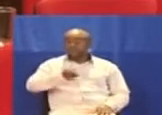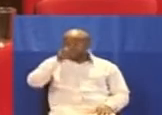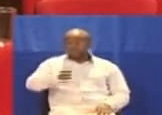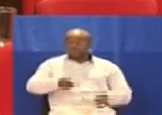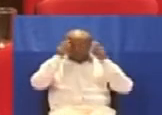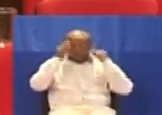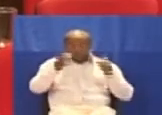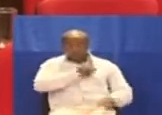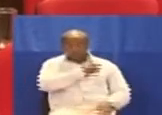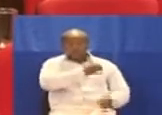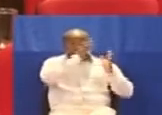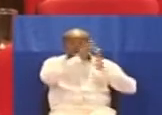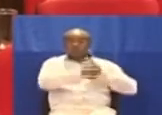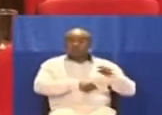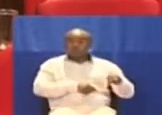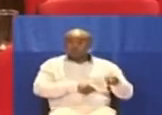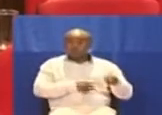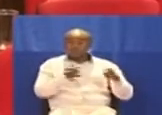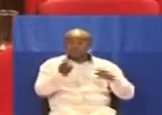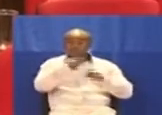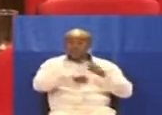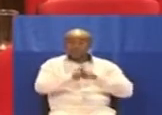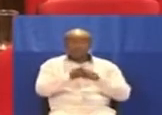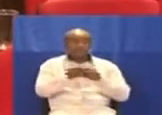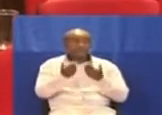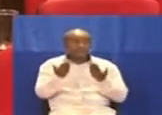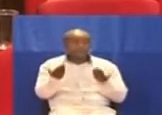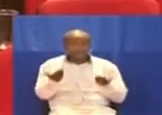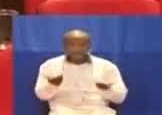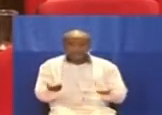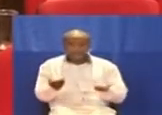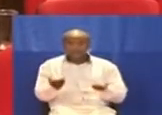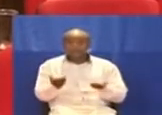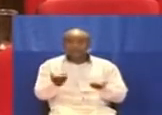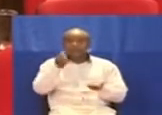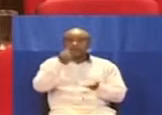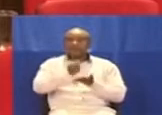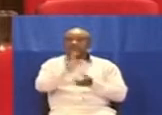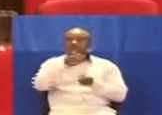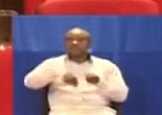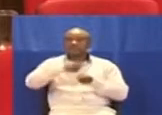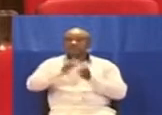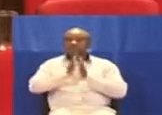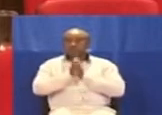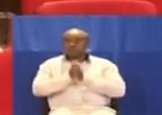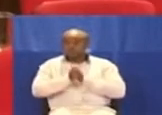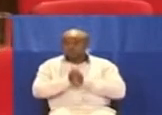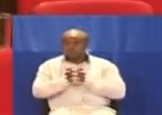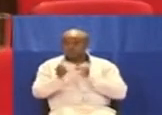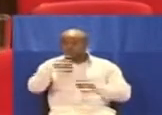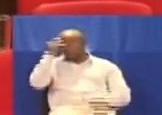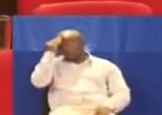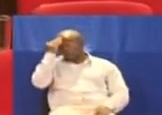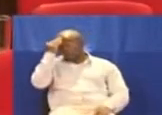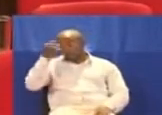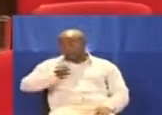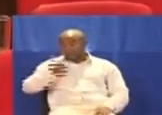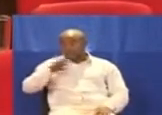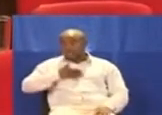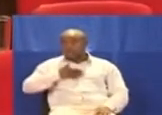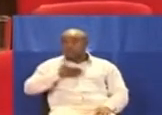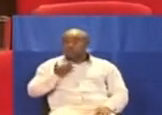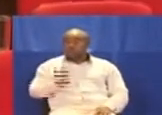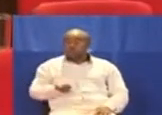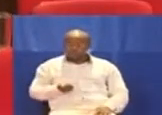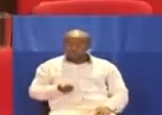Waziri Mkuu kama kwenye azimio tulivyogusa, ninampongeza kwa dhati. Na tunakushukuru Mheshimiwa Rais kwa kumtambua dada yetu mpendwa Umi kwa